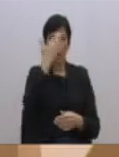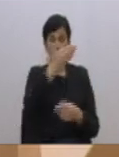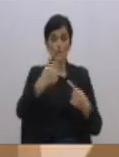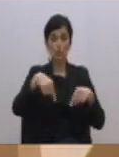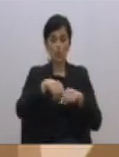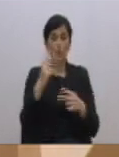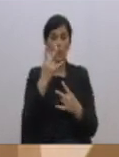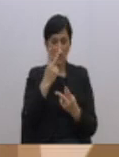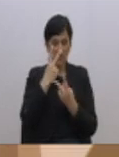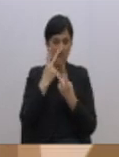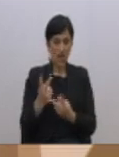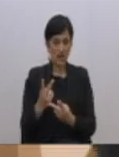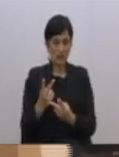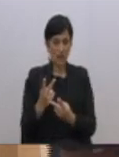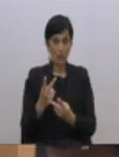უნდა დაინახოს